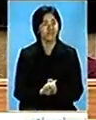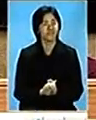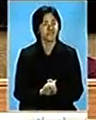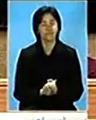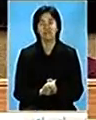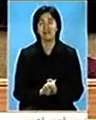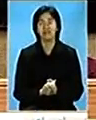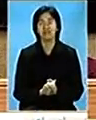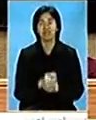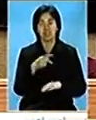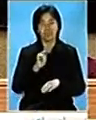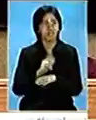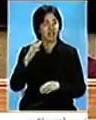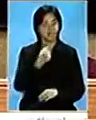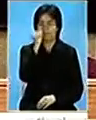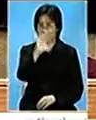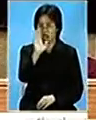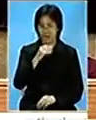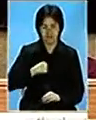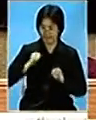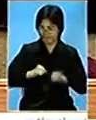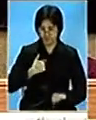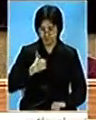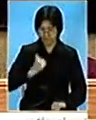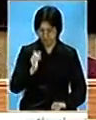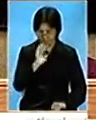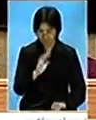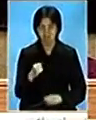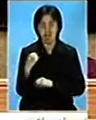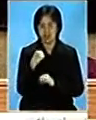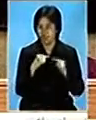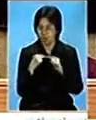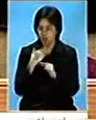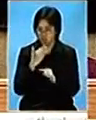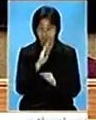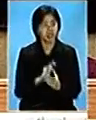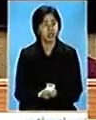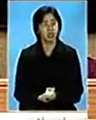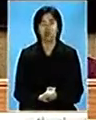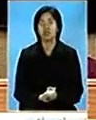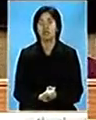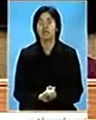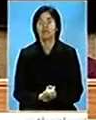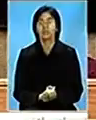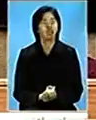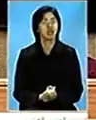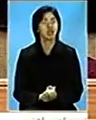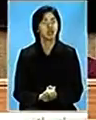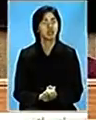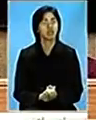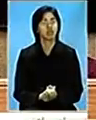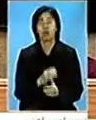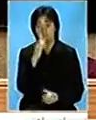ท่านประธานอย่าเป็นเผด็จการและอำนาจนั้นมีอยู่ชั่วคู่ชั่วคราวครับกราบเรียน คุณจะพูดไม่พูด